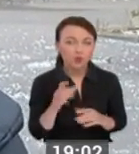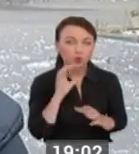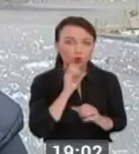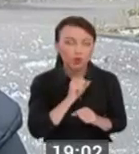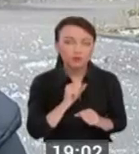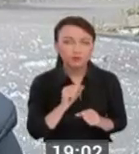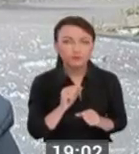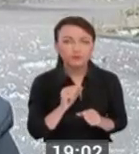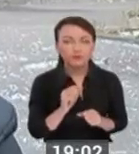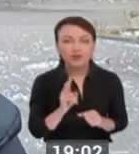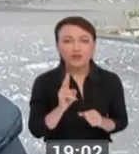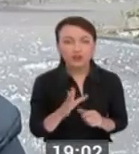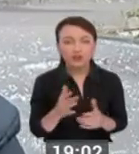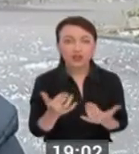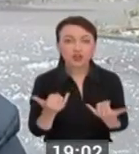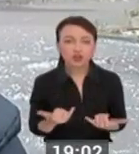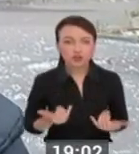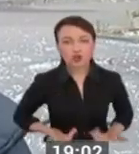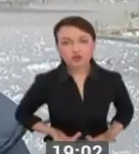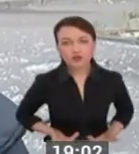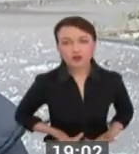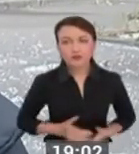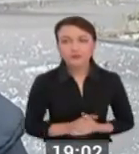с квартиры, в которой я сейчас проживаю.